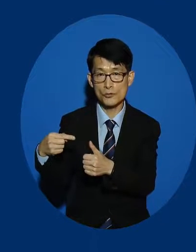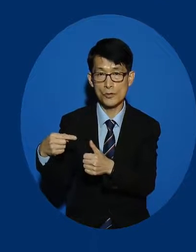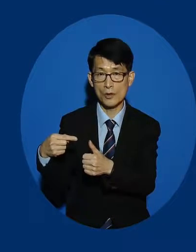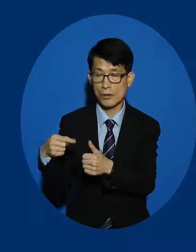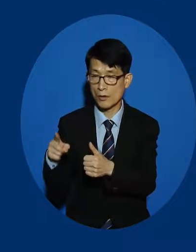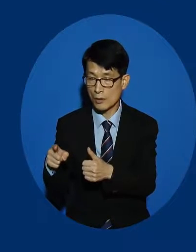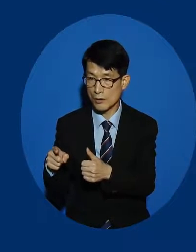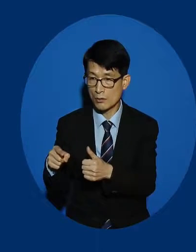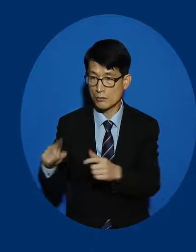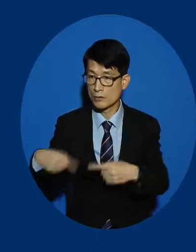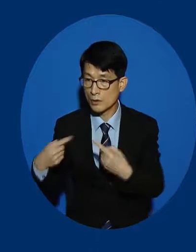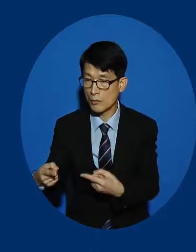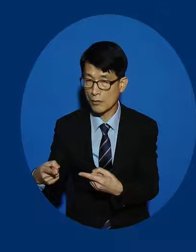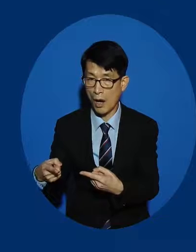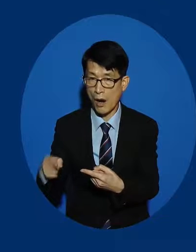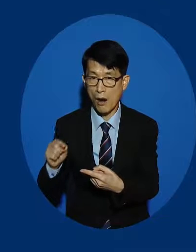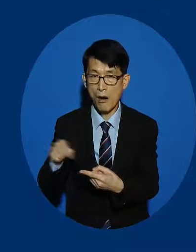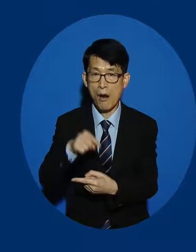굉장히 많이 늘었습니다. 사교육 시장은.